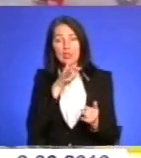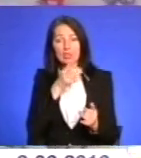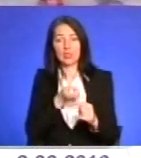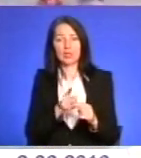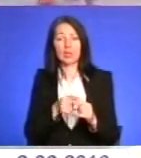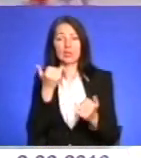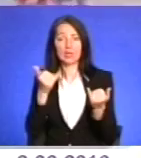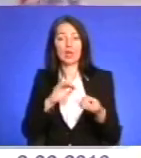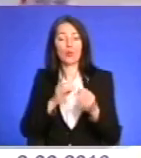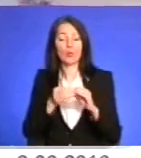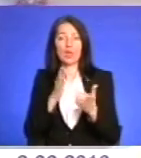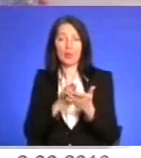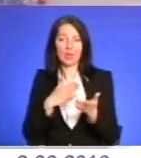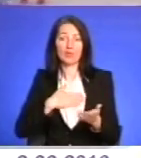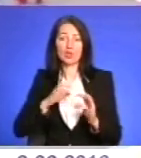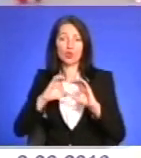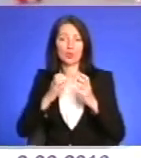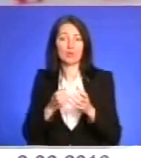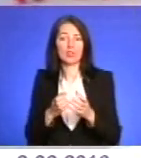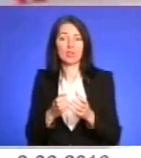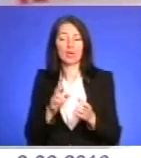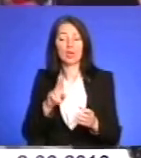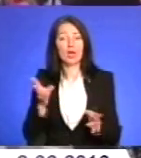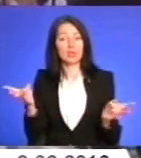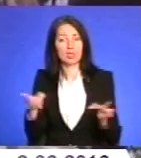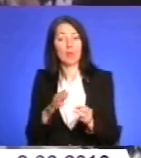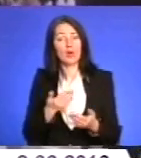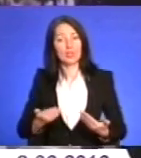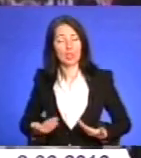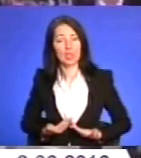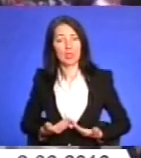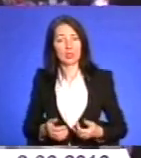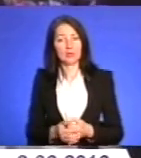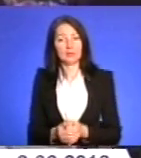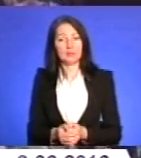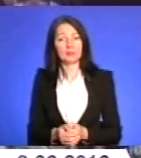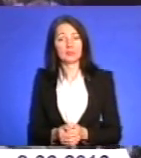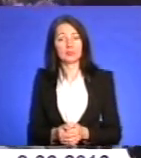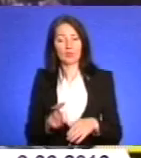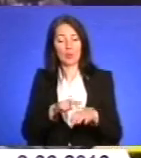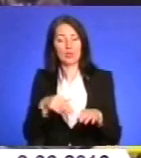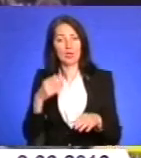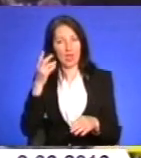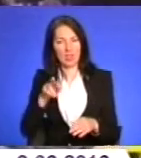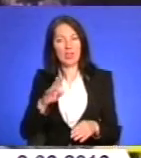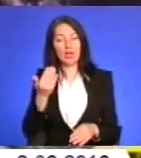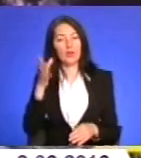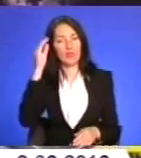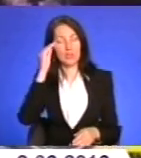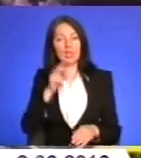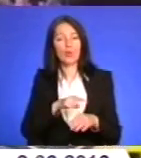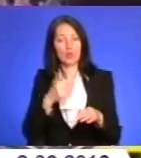проблеми в нашому світі, як треба жити. Як ви вважаєте, поліція вас захищає? Чи? Так, так. Як вона